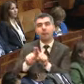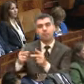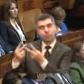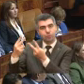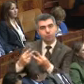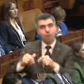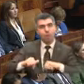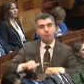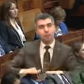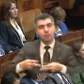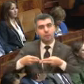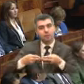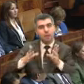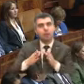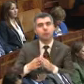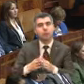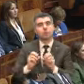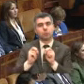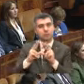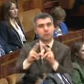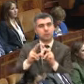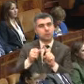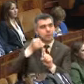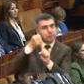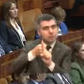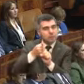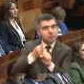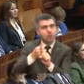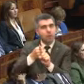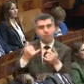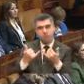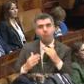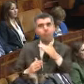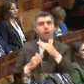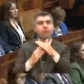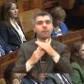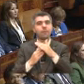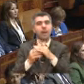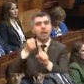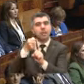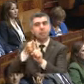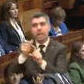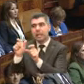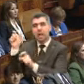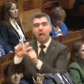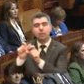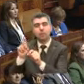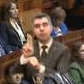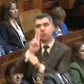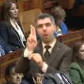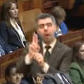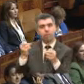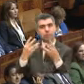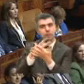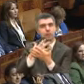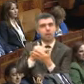الوزير. انطلقت الأعمال بشهرين لثلاثة، توقفت إلى يومنا هذا ما عرفنا السبب. الساكنة تتساءل لحد الآن. شكرا سيد